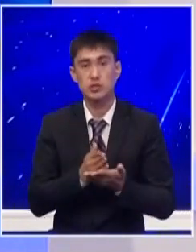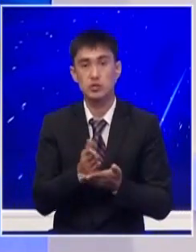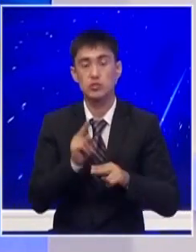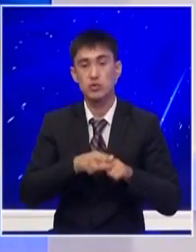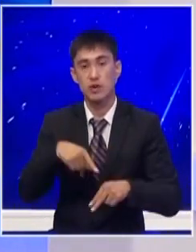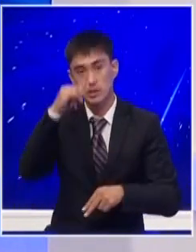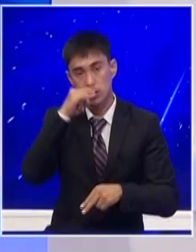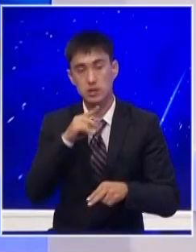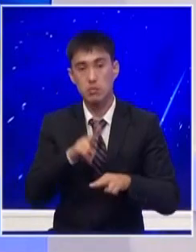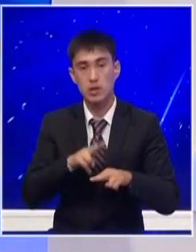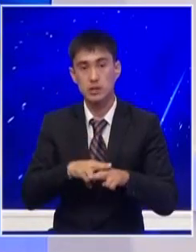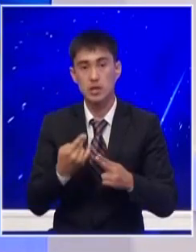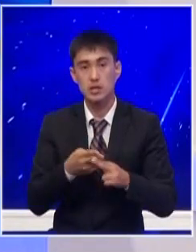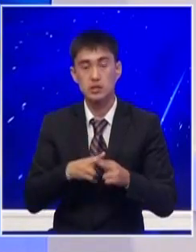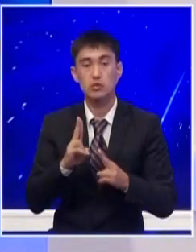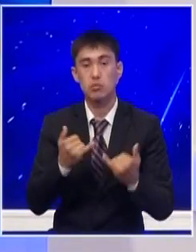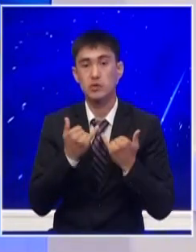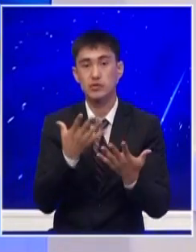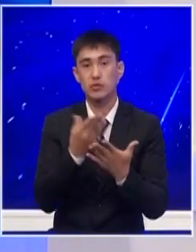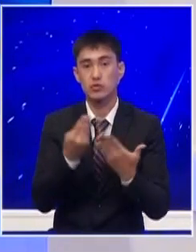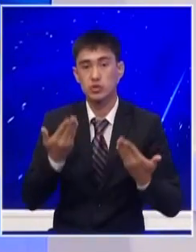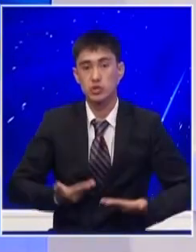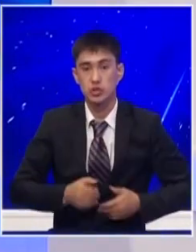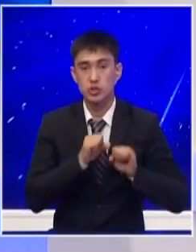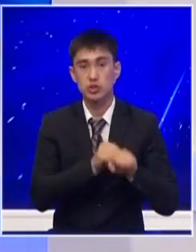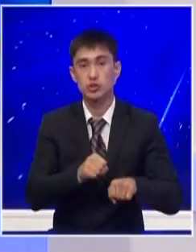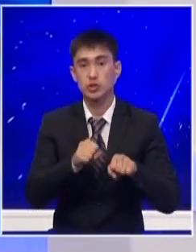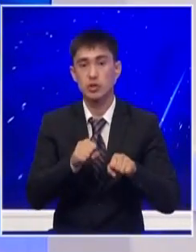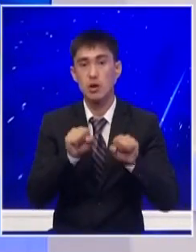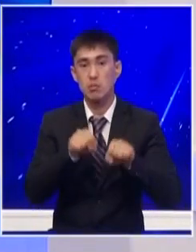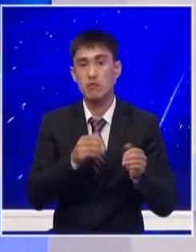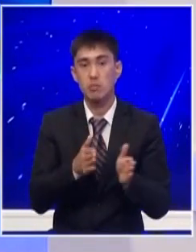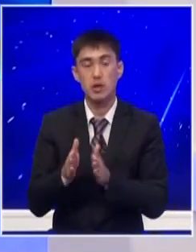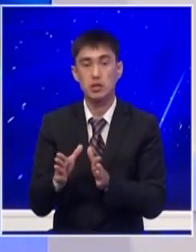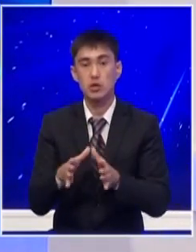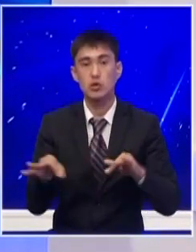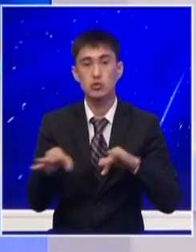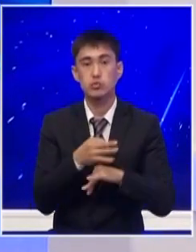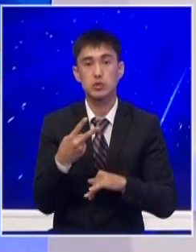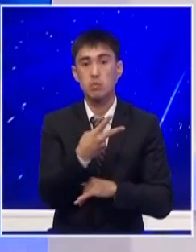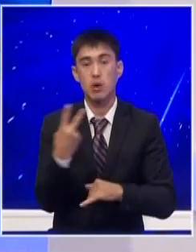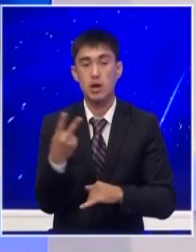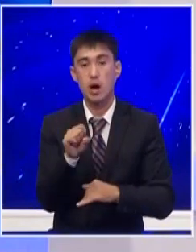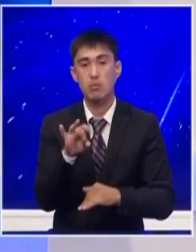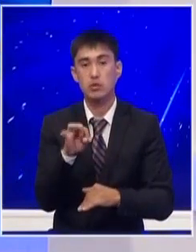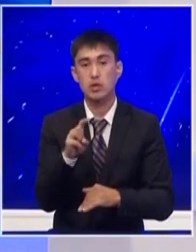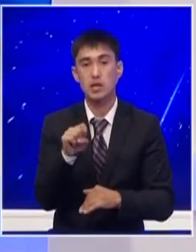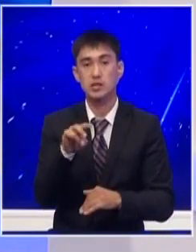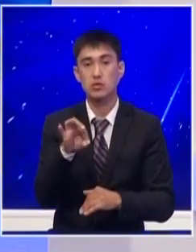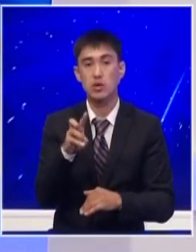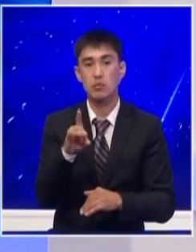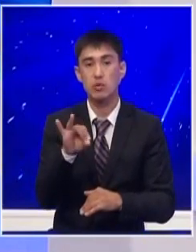казахстанской полиции. Одни из тех, кто посвятил свою жизнь защите правопорядка, супружеская пара Армана Русланула и